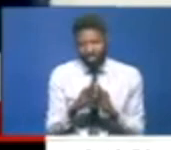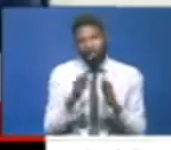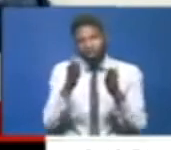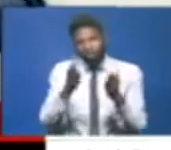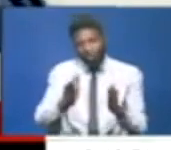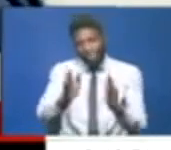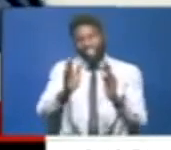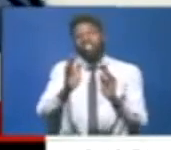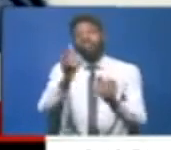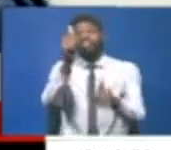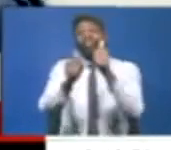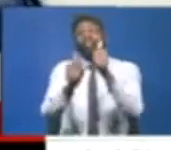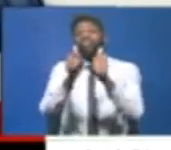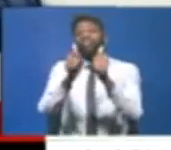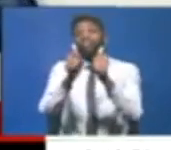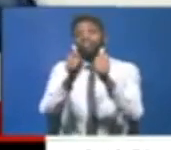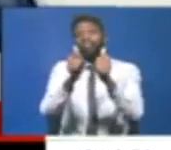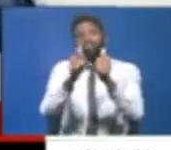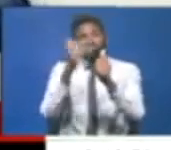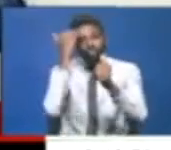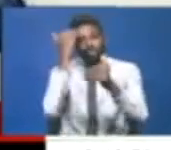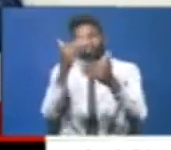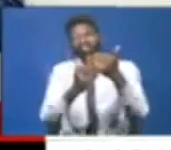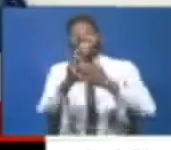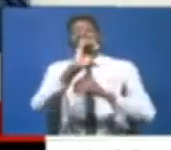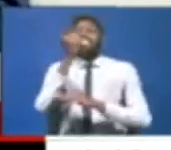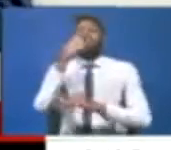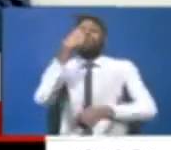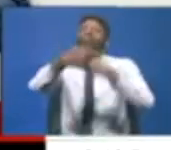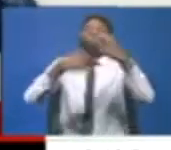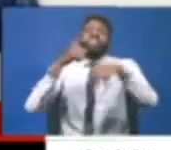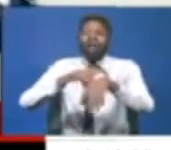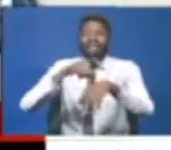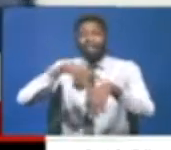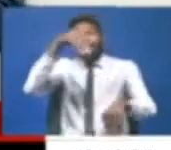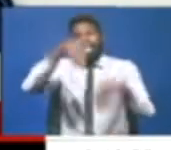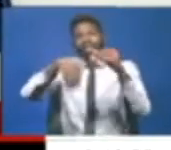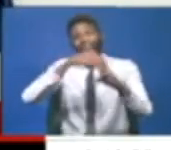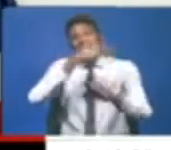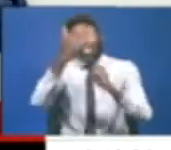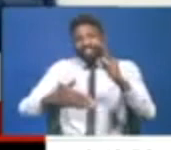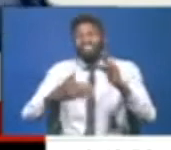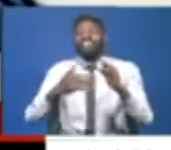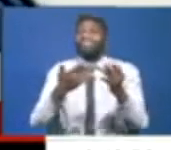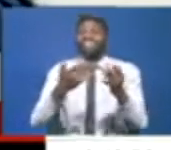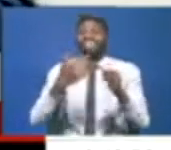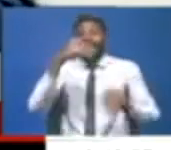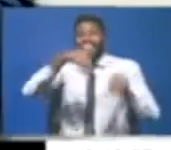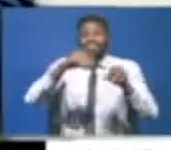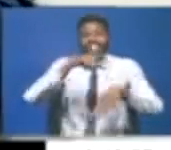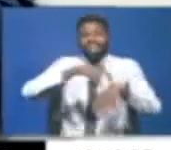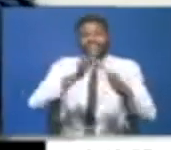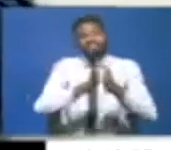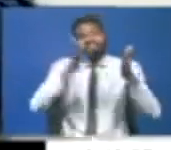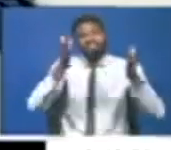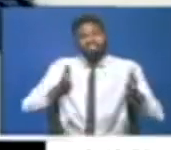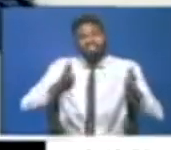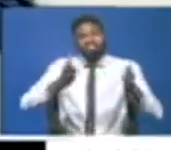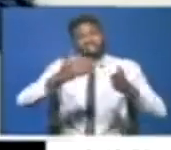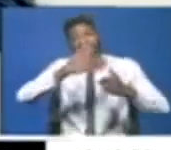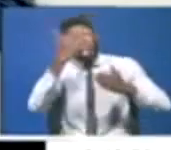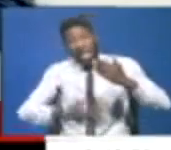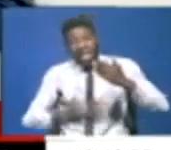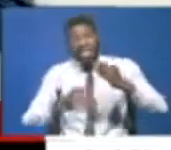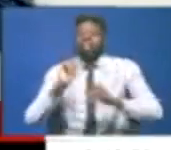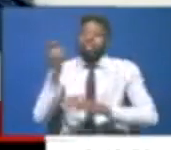kuwepo Kenya baada ya uchaguzi. Manake uchaguzi ni kipindi tu. Kinapokwisha basi Kenya inaendelea. Kuna masuala